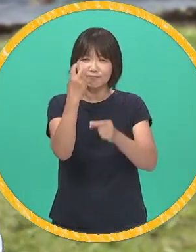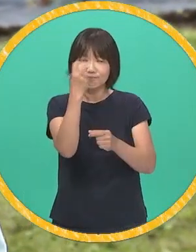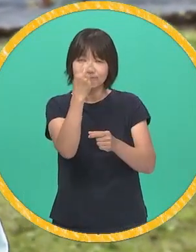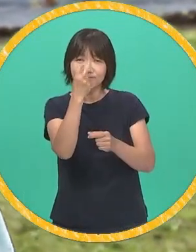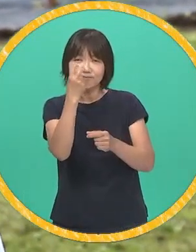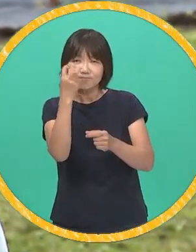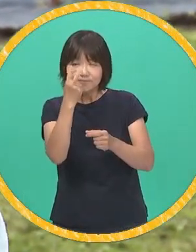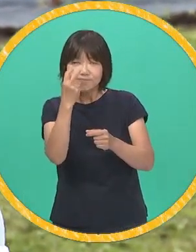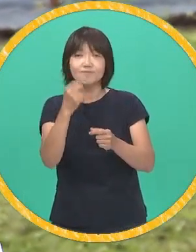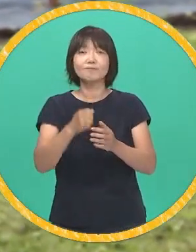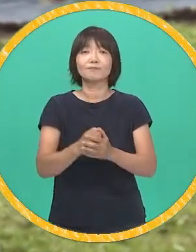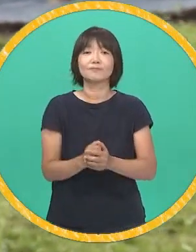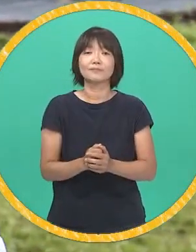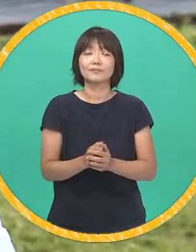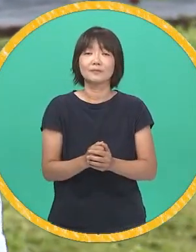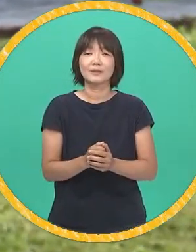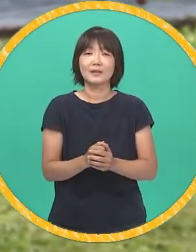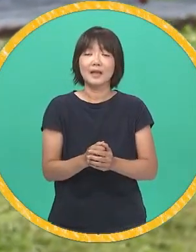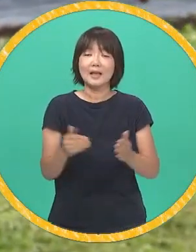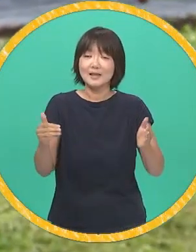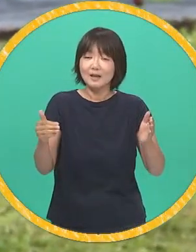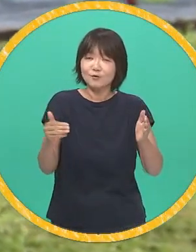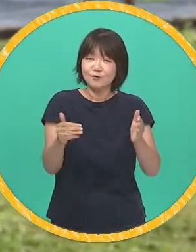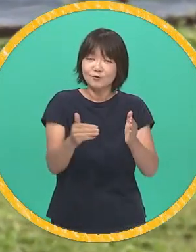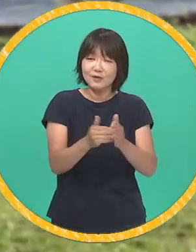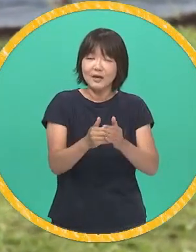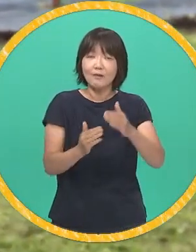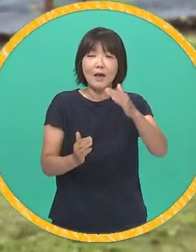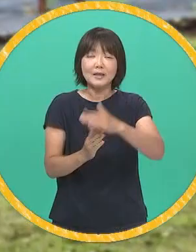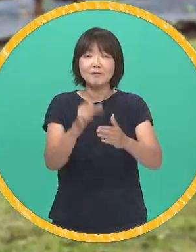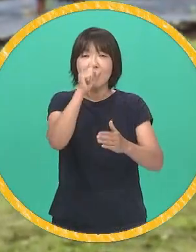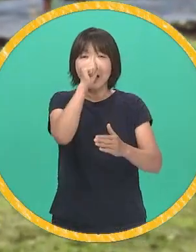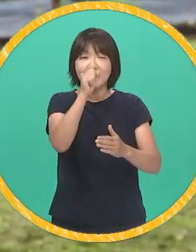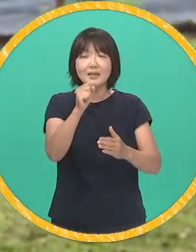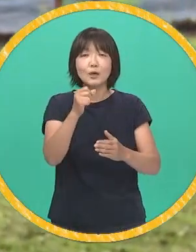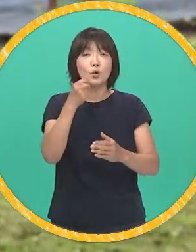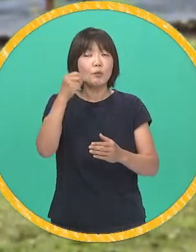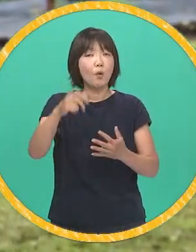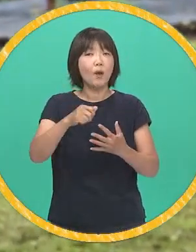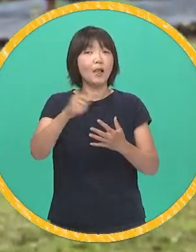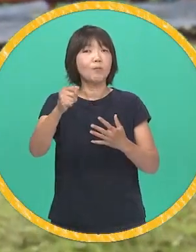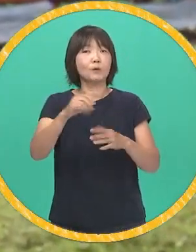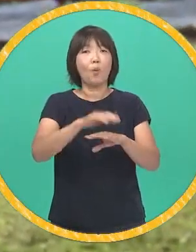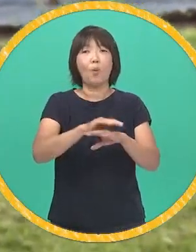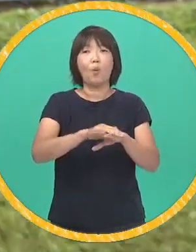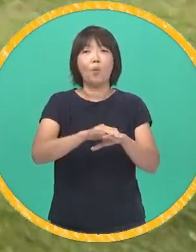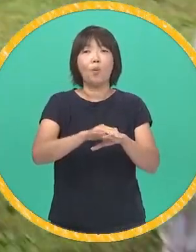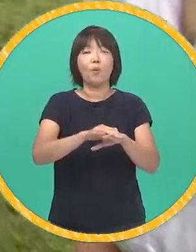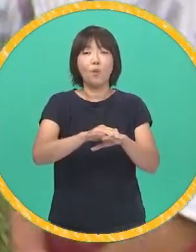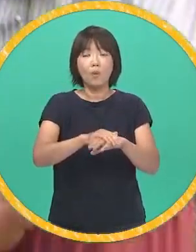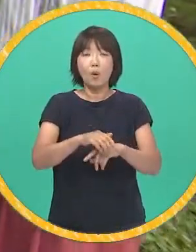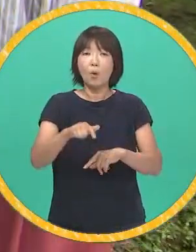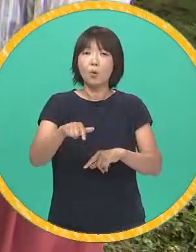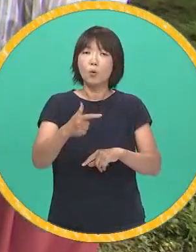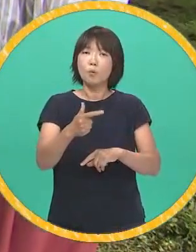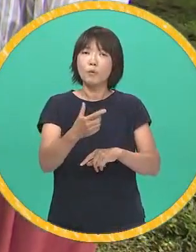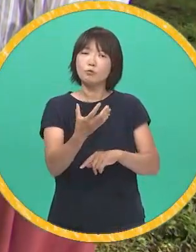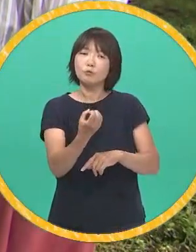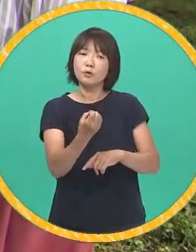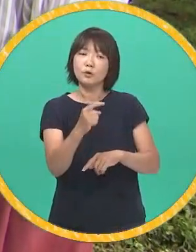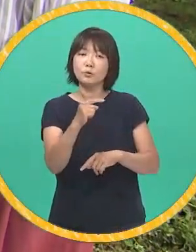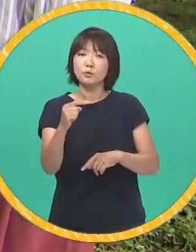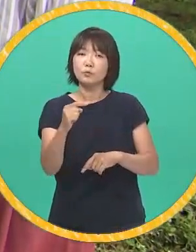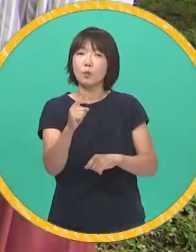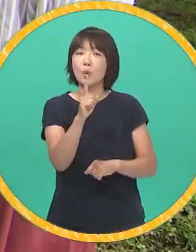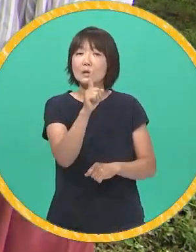特性を調べててその中から一番優秀だったものを一つ選んだ形になります602南部の